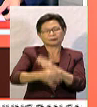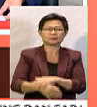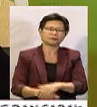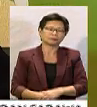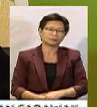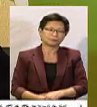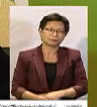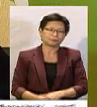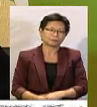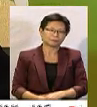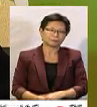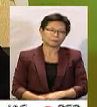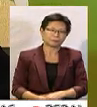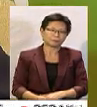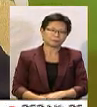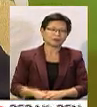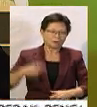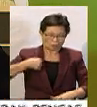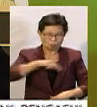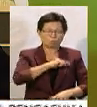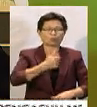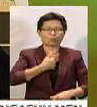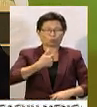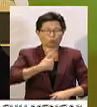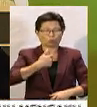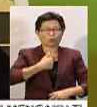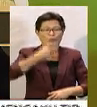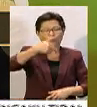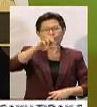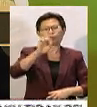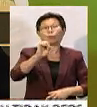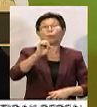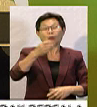Continue to develop our own properties and insyaAllah